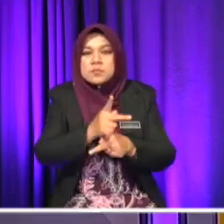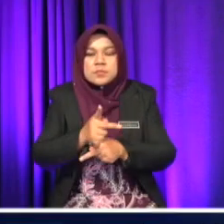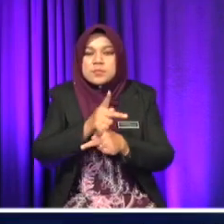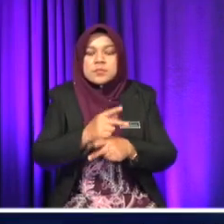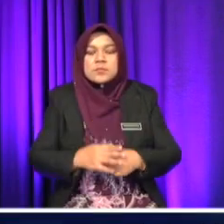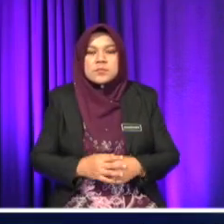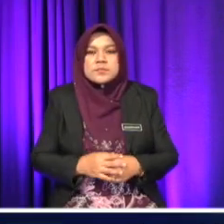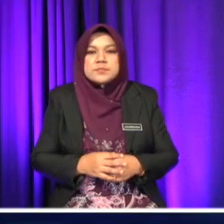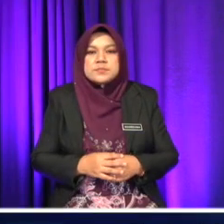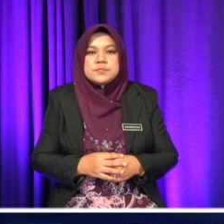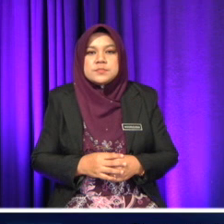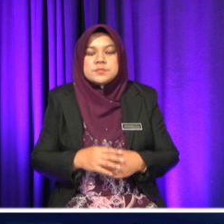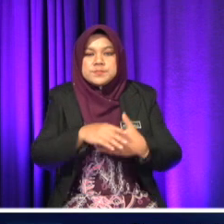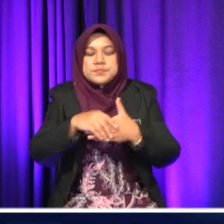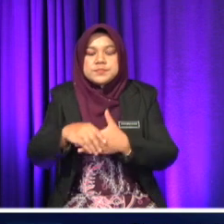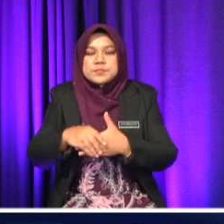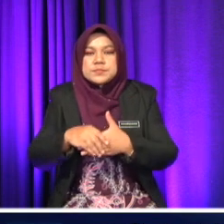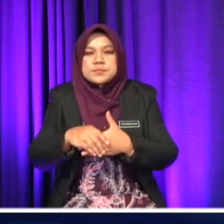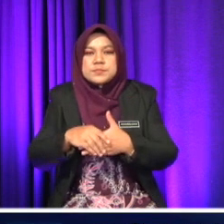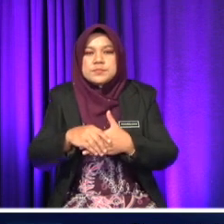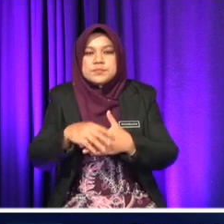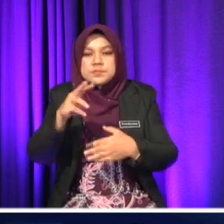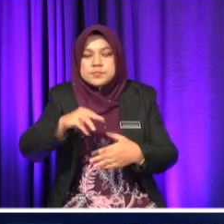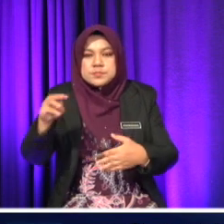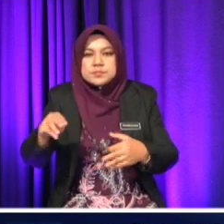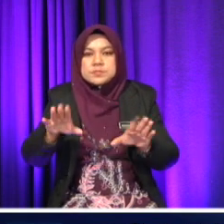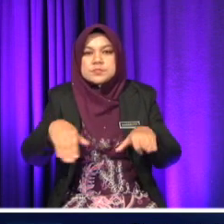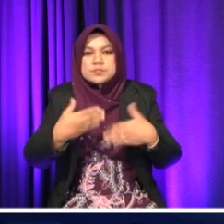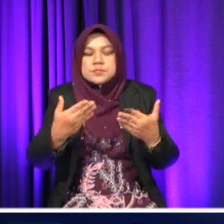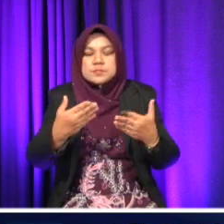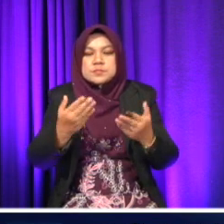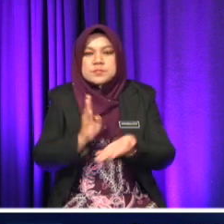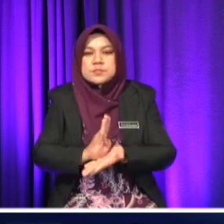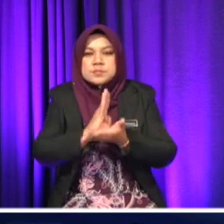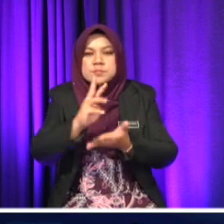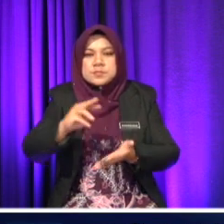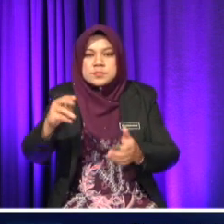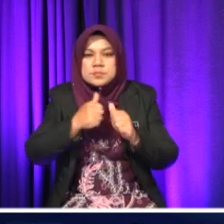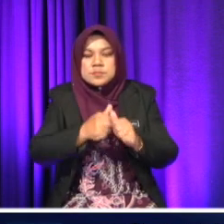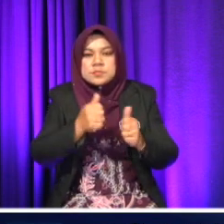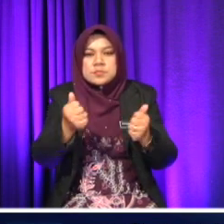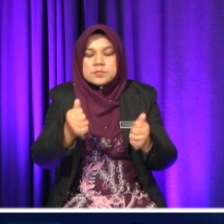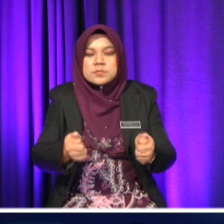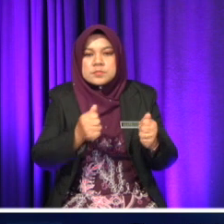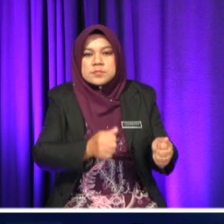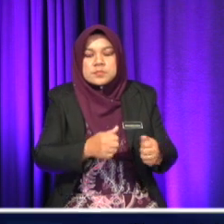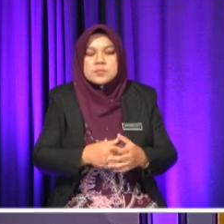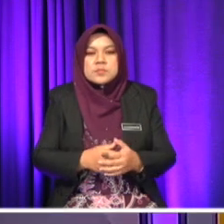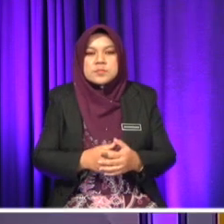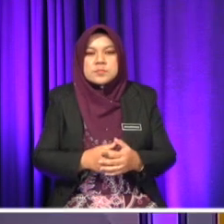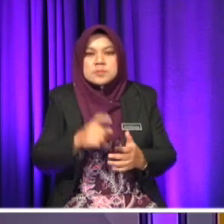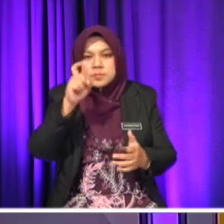sebagai pemimpin murid kalian yang membantu murid untuk menjaga peraturan sekolah maknanya peraturan itu kena di